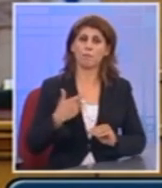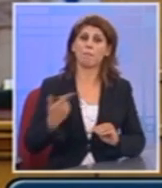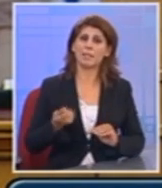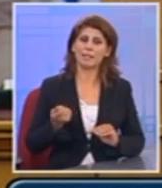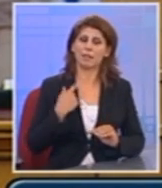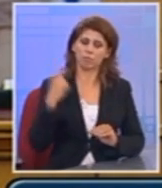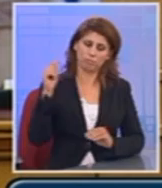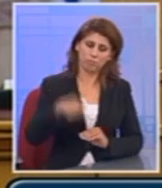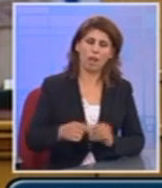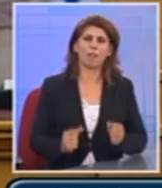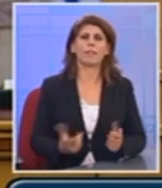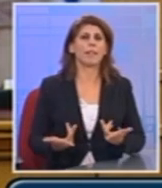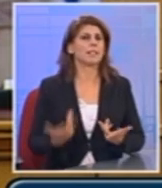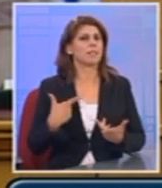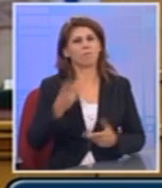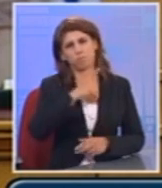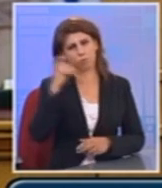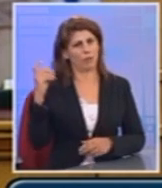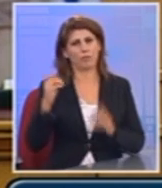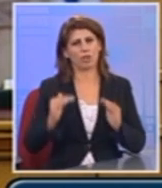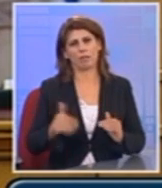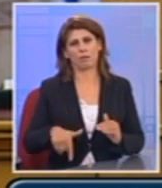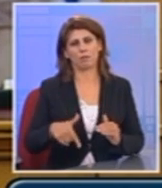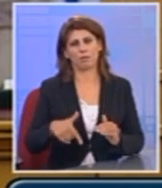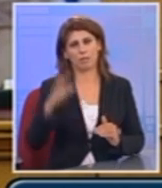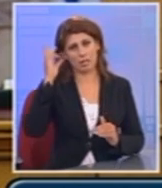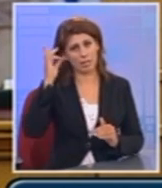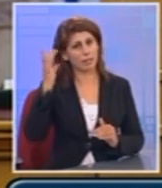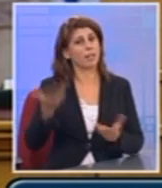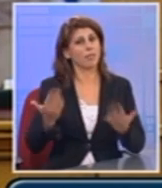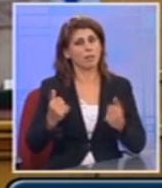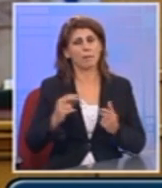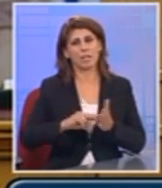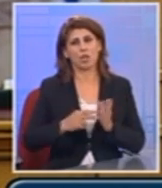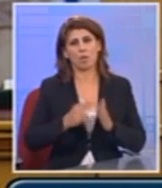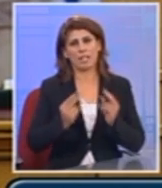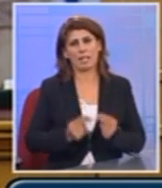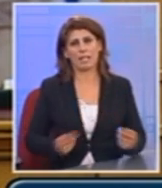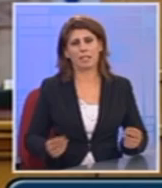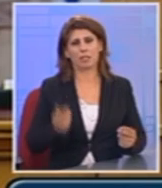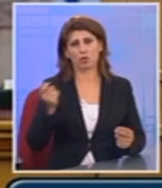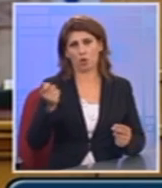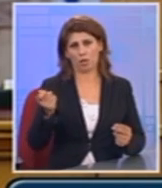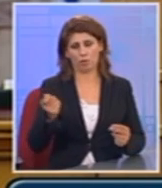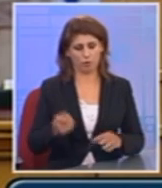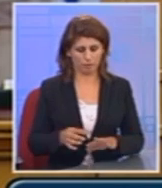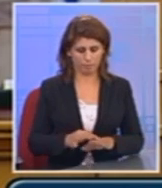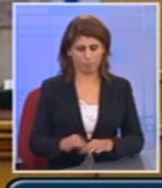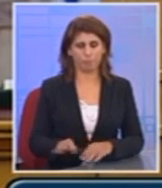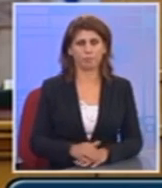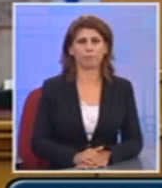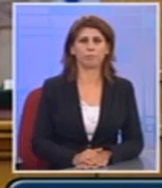ξαναβρισκόμαστε σε μία πολύπλοκη κατάσταση στη χώρα δεν υπάρχει οικονομική λύση στο χρέος η